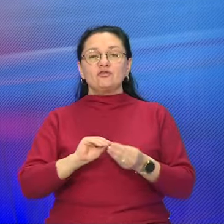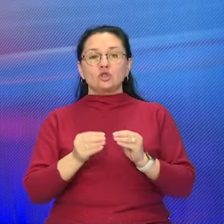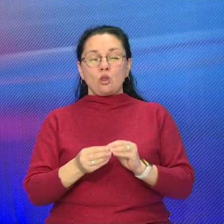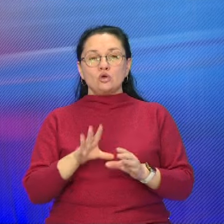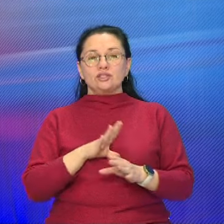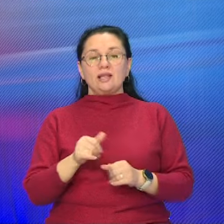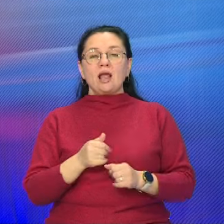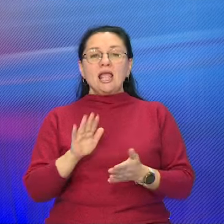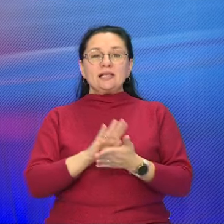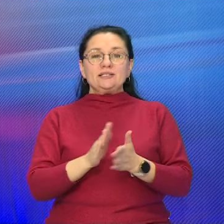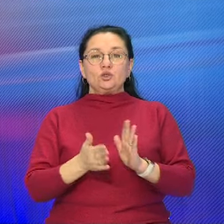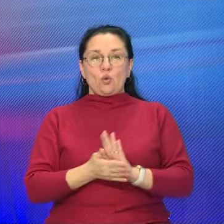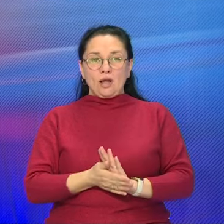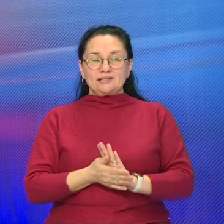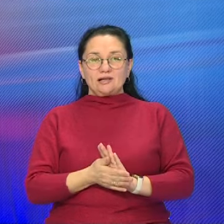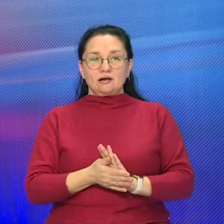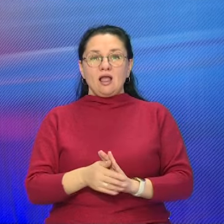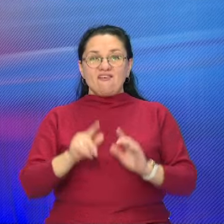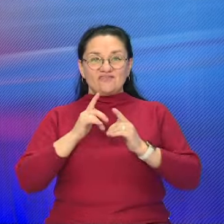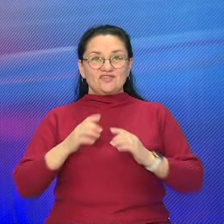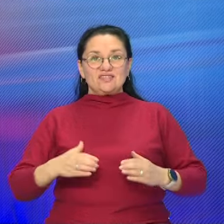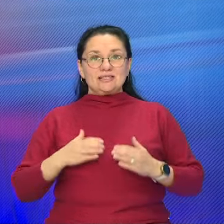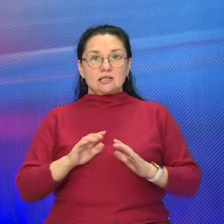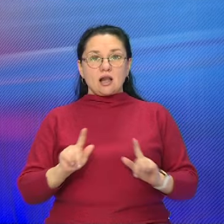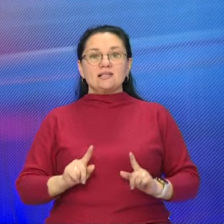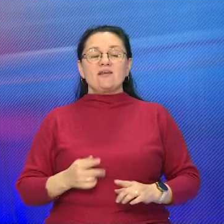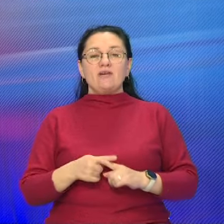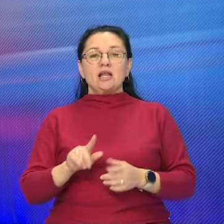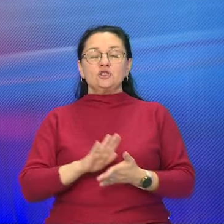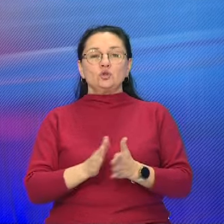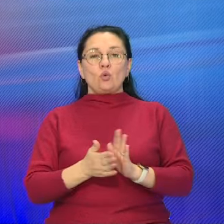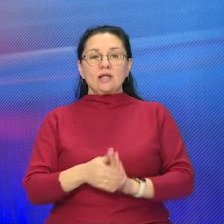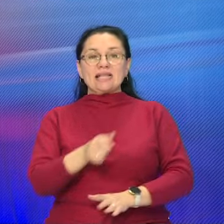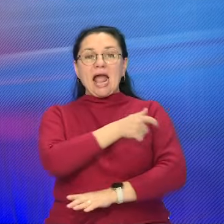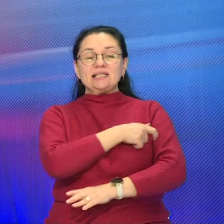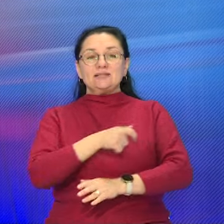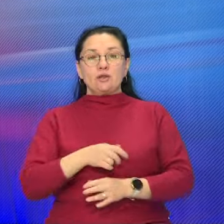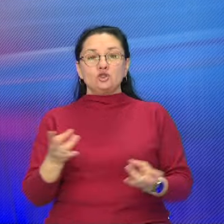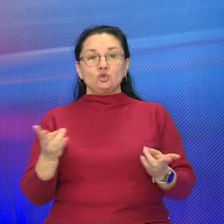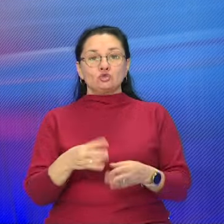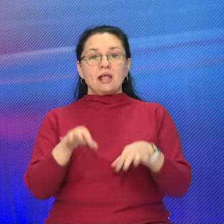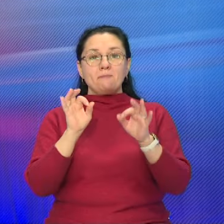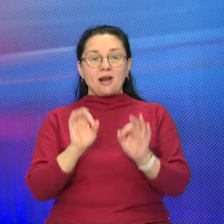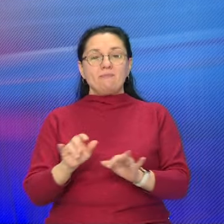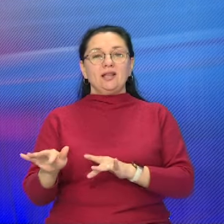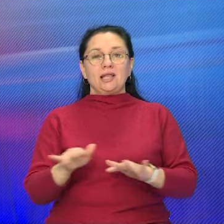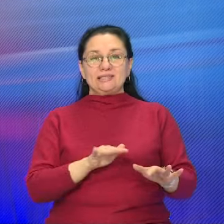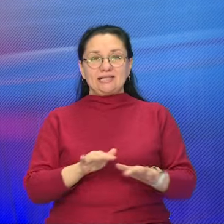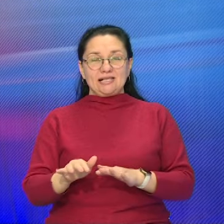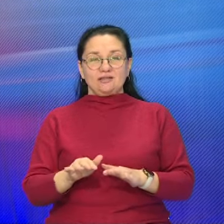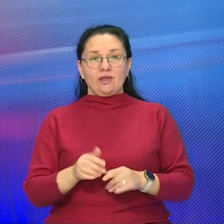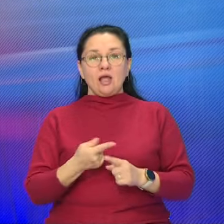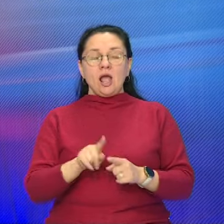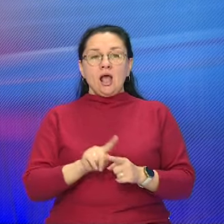эмоционально окрашенных ситуациях, то есть в стрессовых ситуациях. От диспетчера требуется правильность действий в условиях